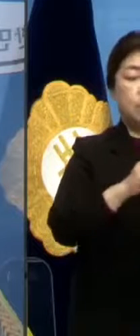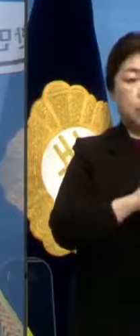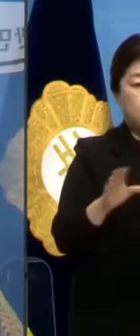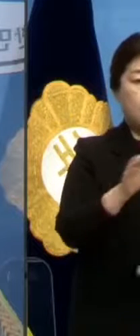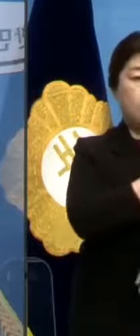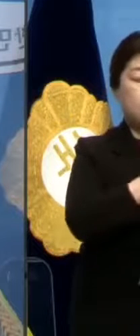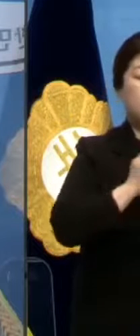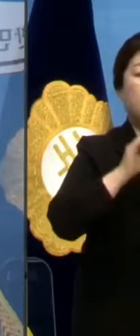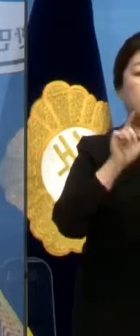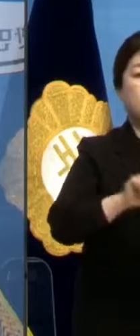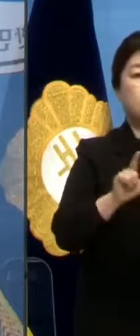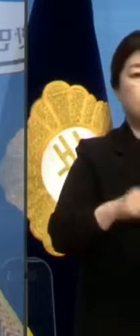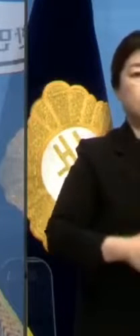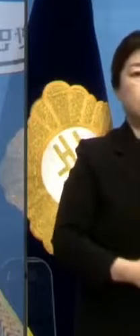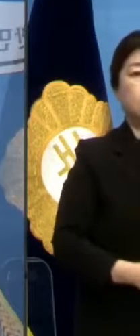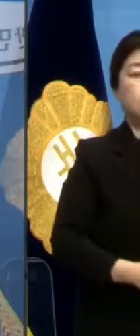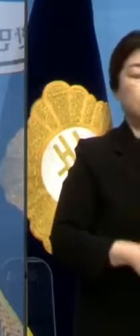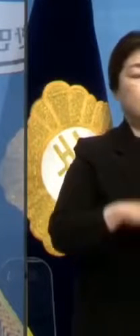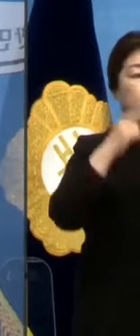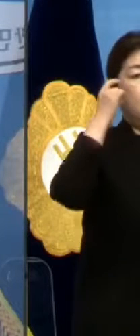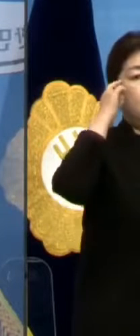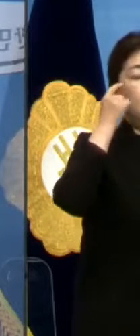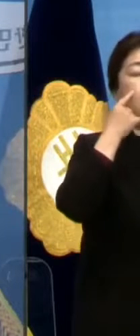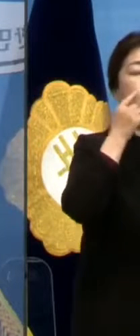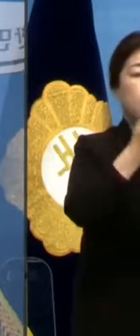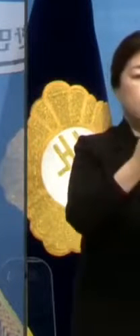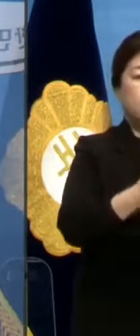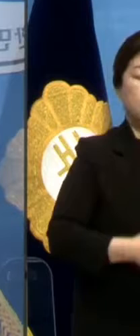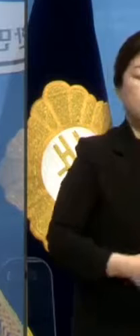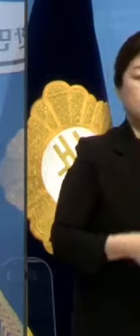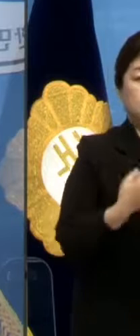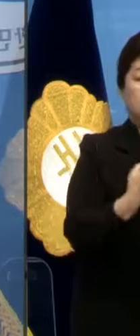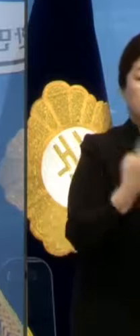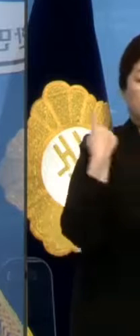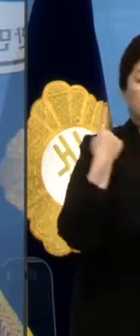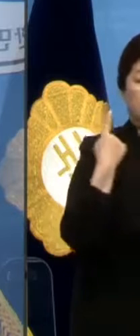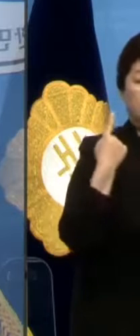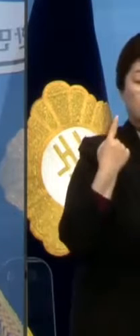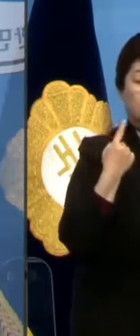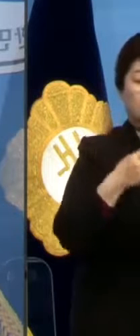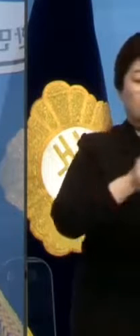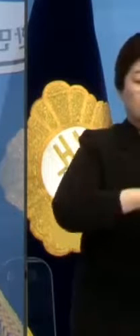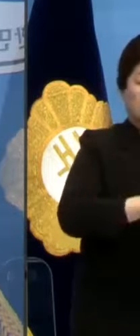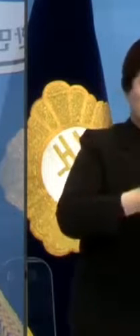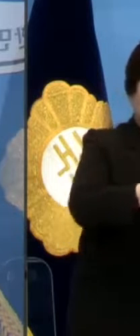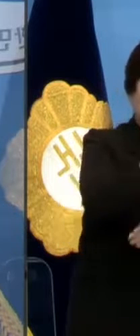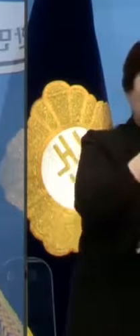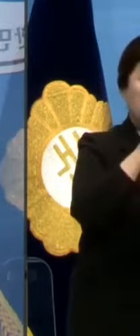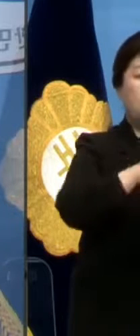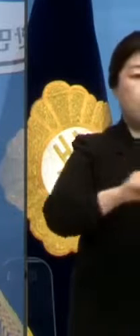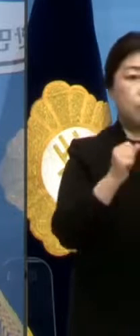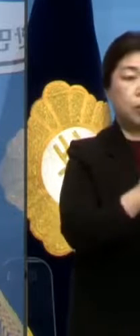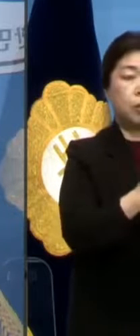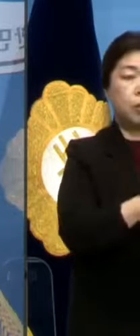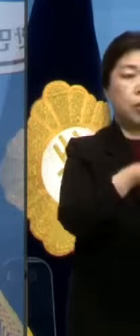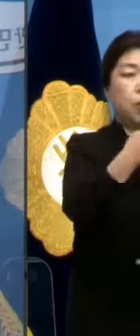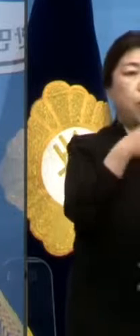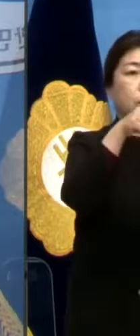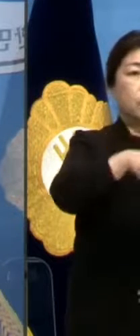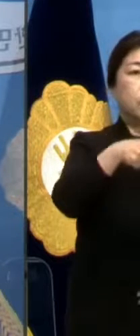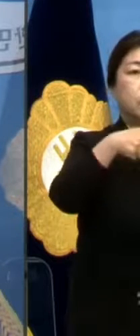생각합니다. 여러분 생각해 보십시오. 재작년 패스트트랙, 공수처 문제, 그 다음에